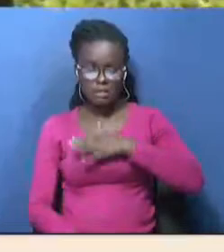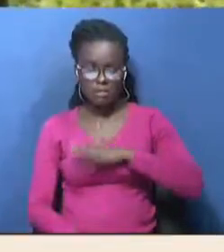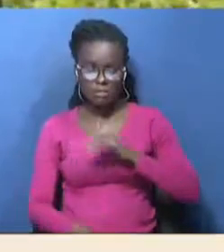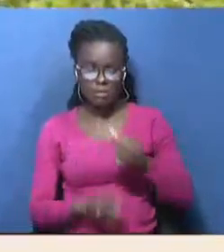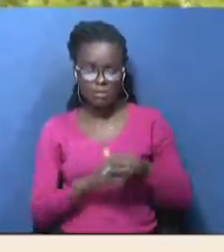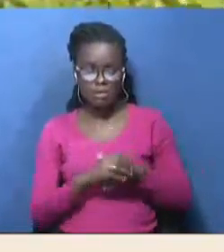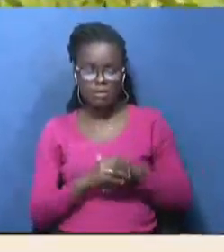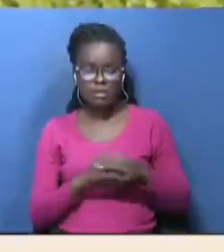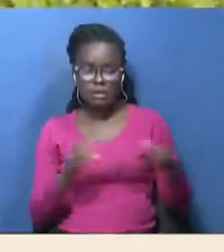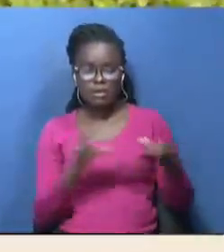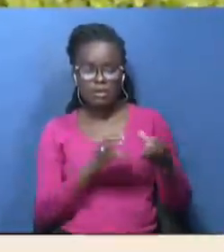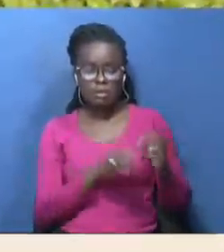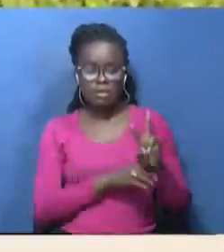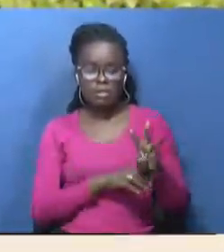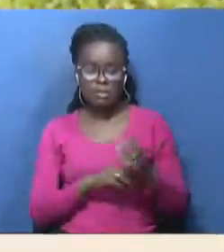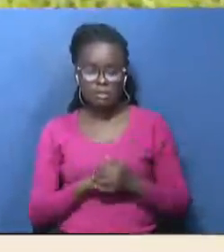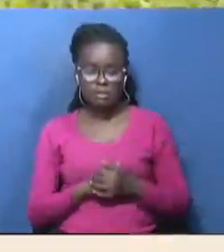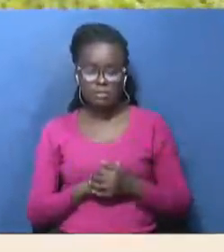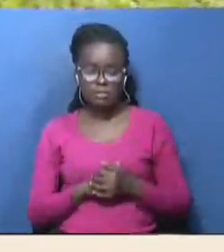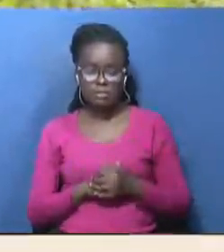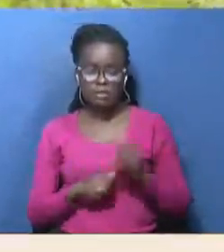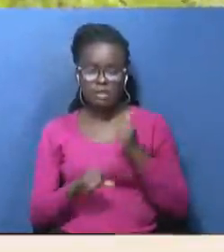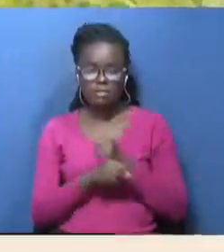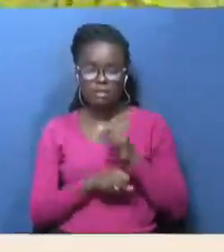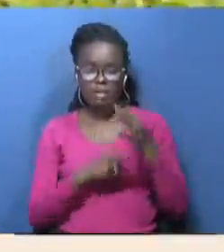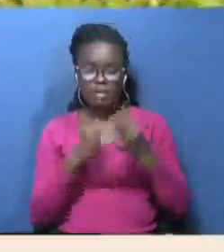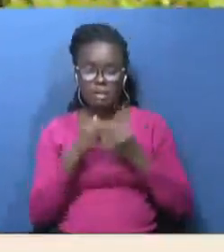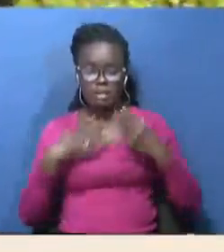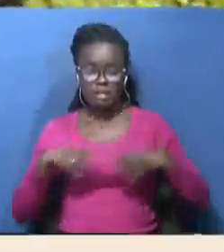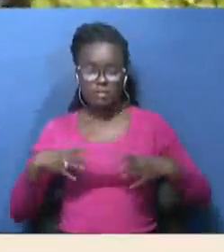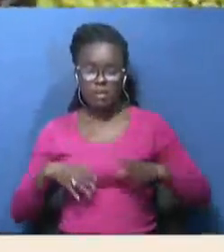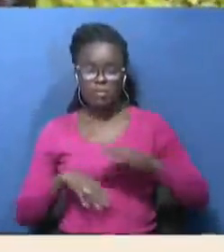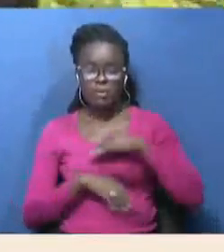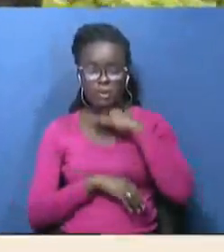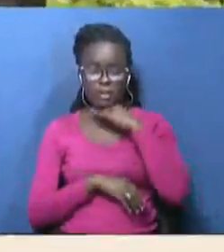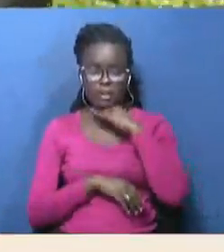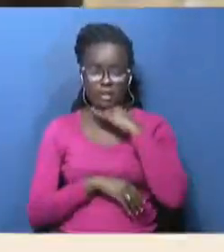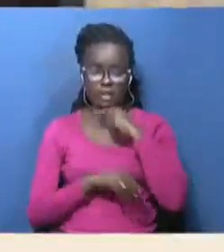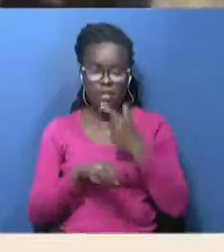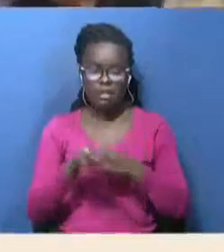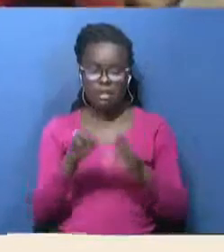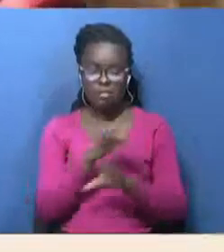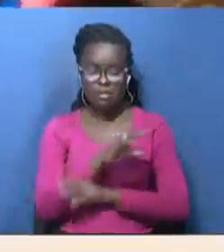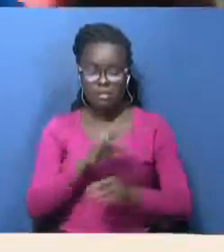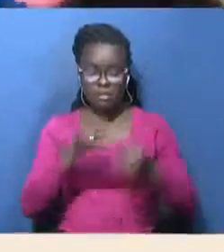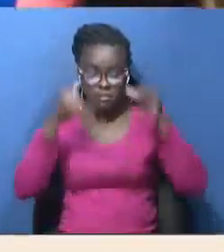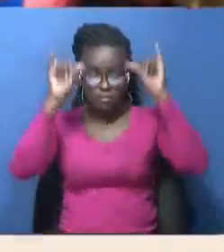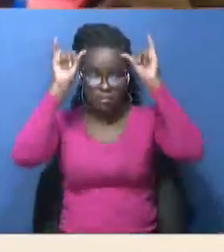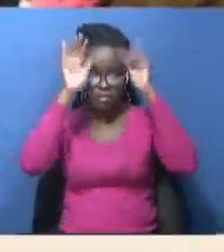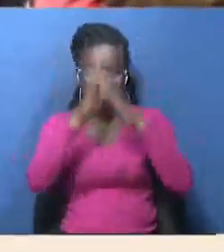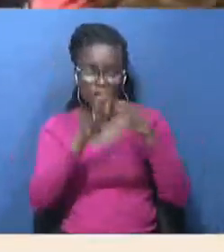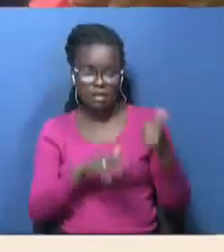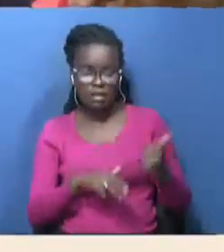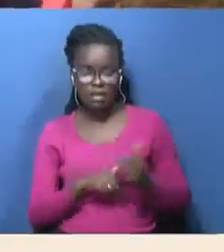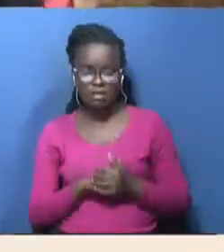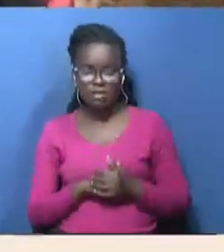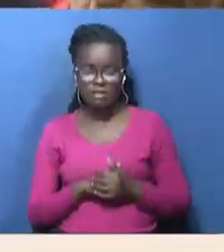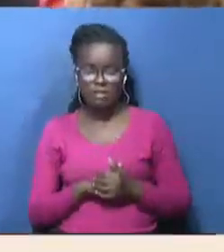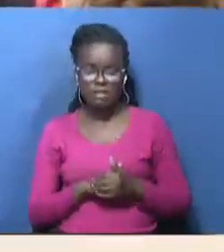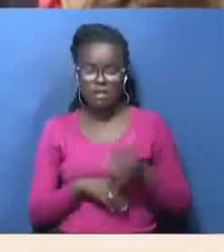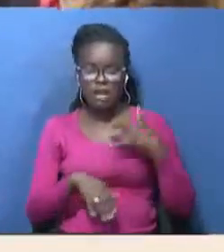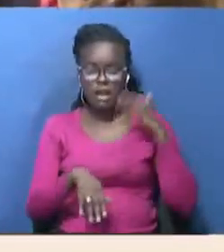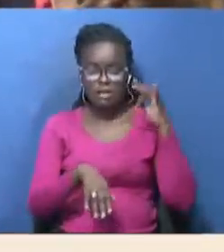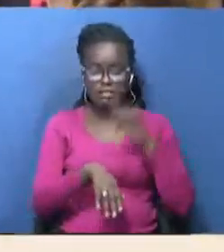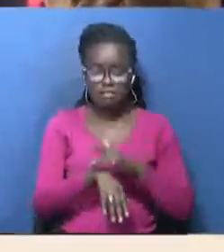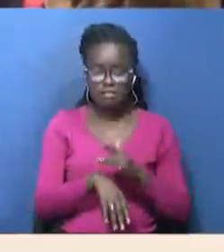ka ndũrĩrĩ igĩrĩ icũngĩrĩirie andũ 8 kũrwo nĩ mĩoyo yao makĩiyana mahiũ na wangĩ magatigwo makĩhonia